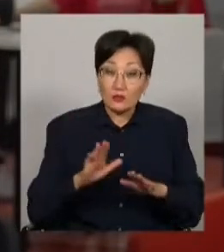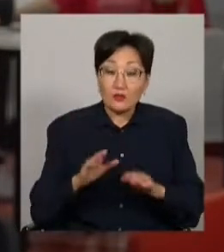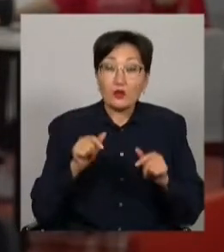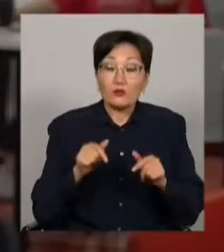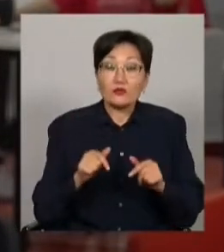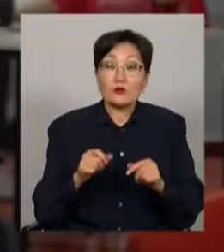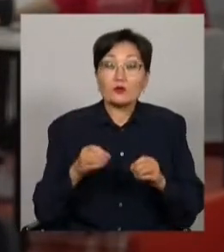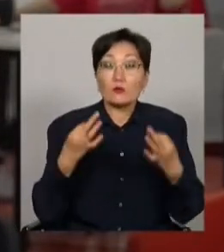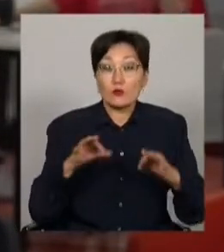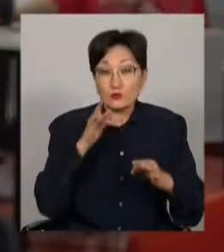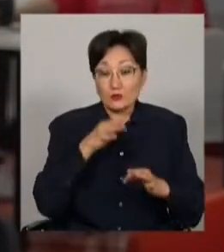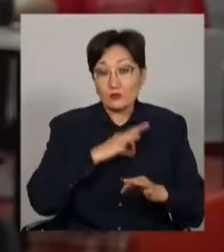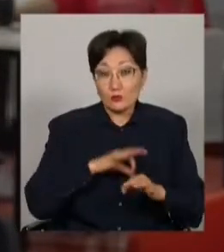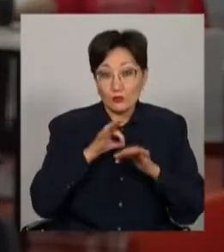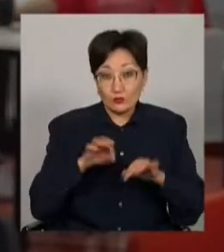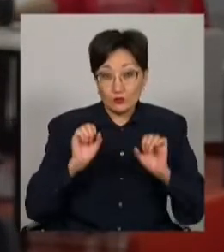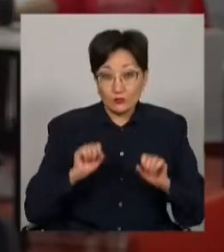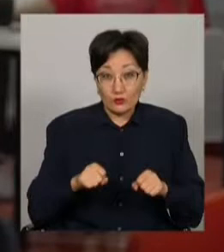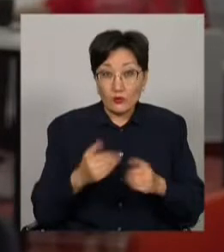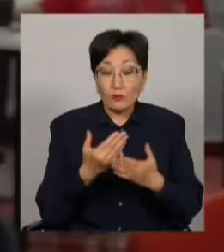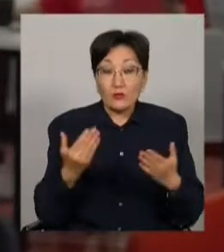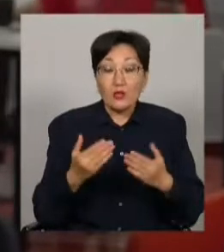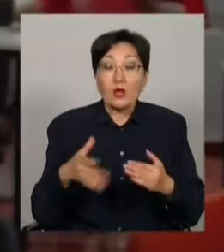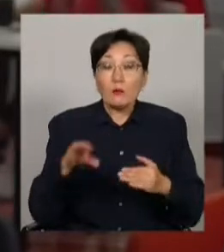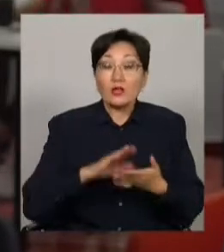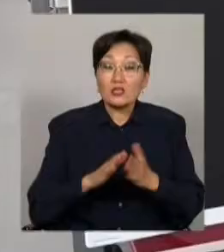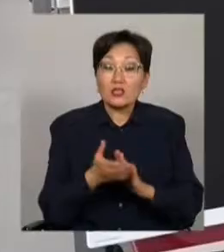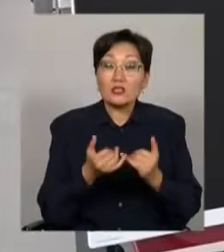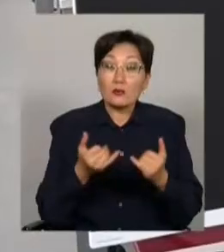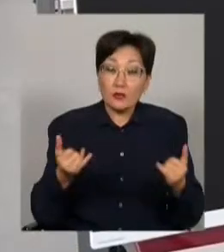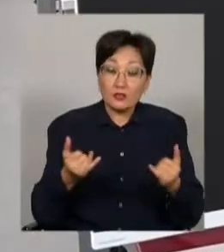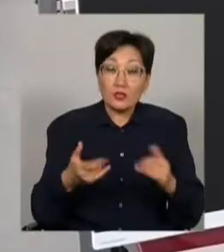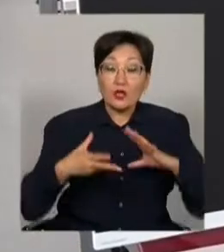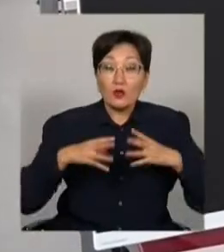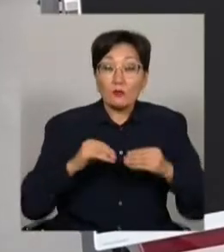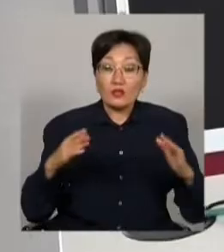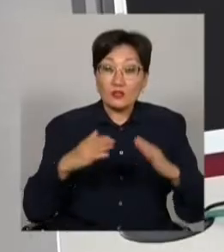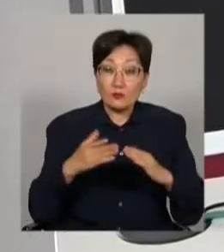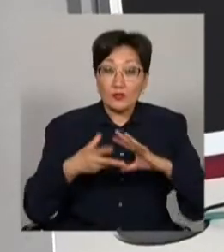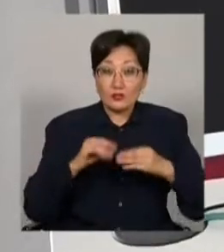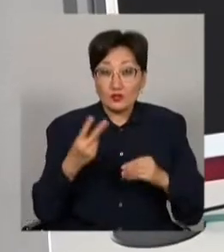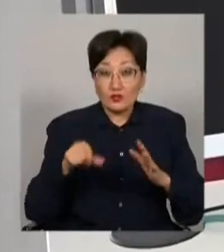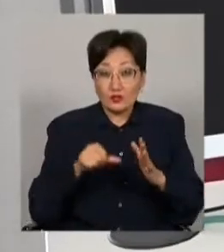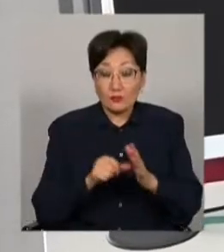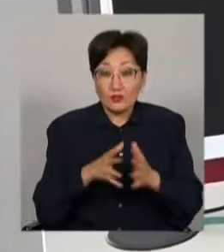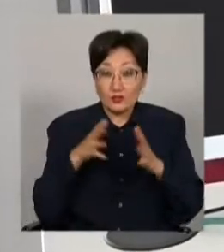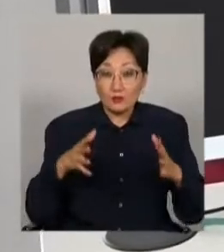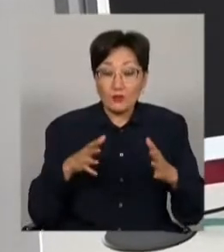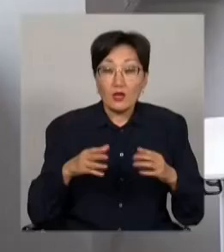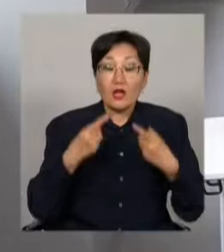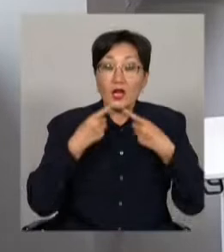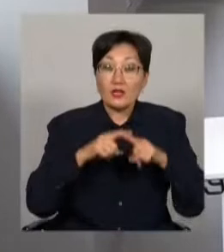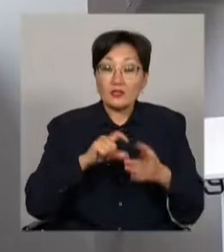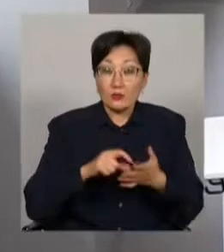Осы жерде бос уақытын тиімді өткізе алады. Олар үшін бар жағдайды жасадық. Жалпы нысанда барлығы 26-дан астам IT